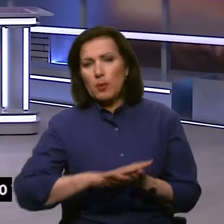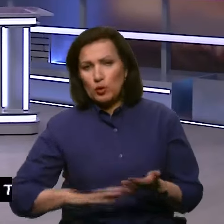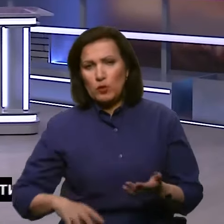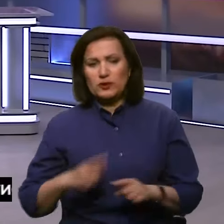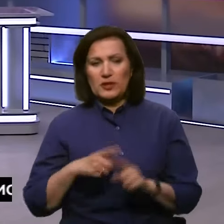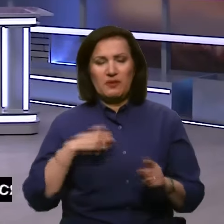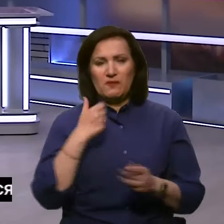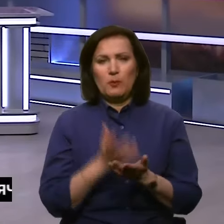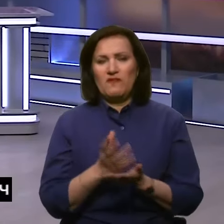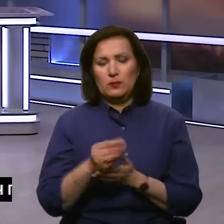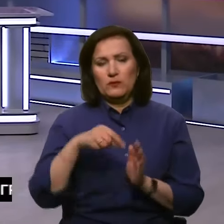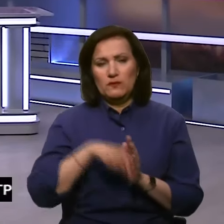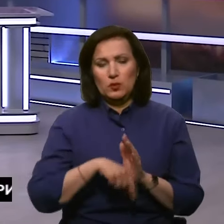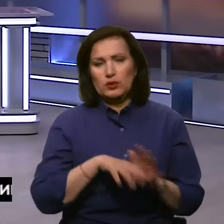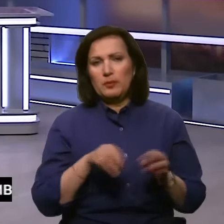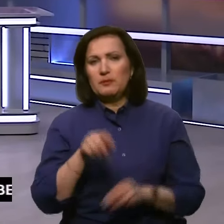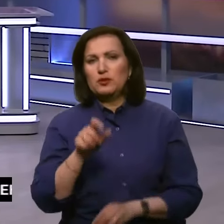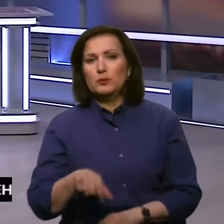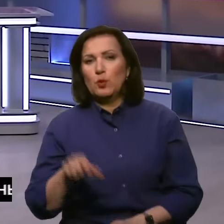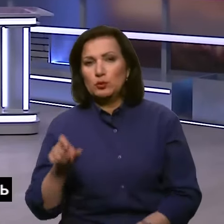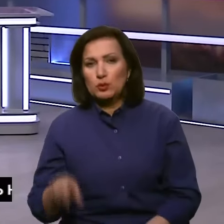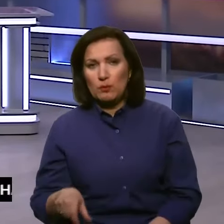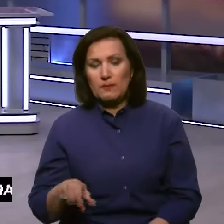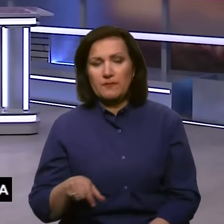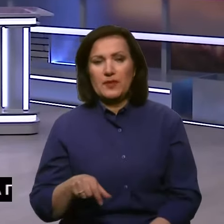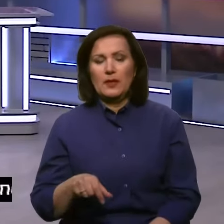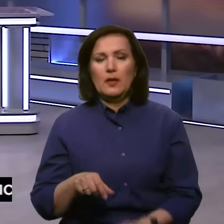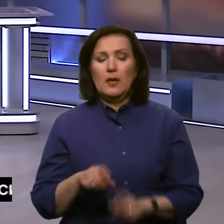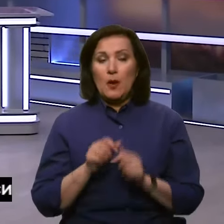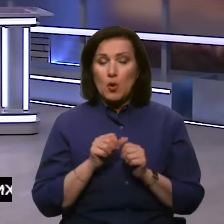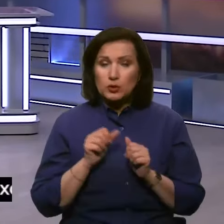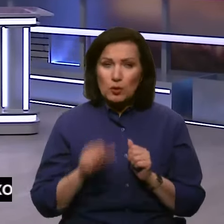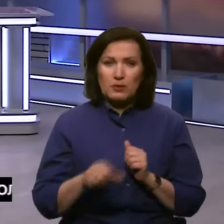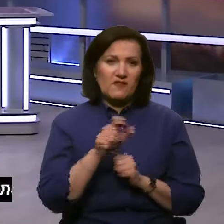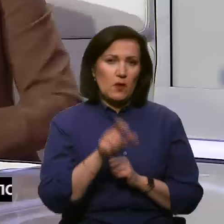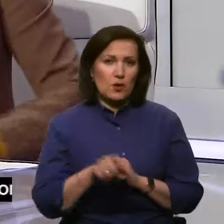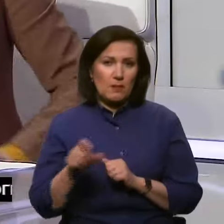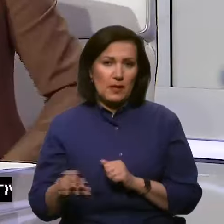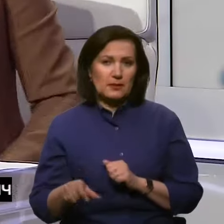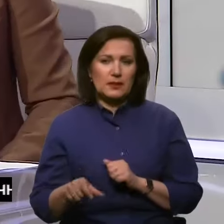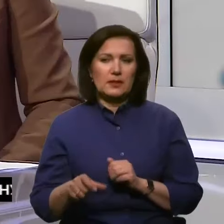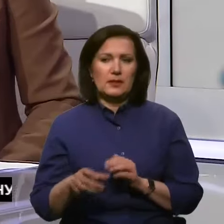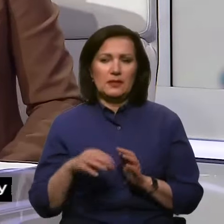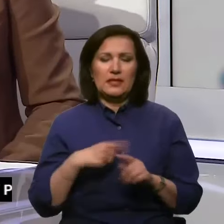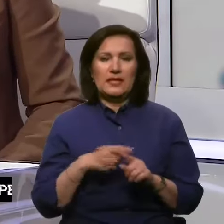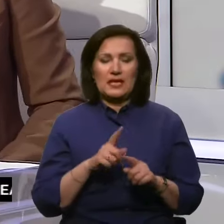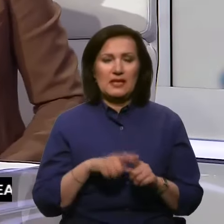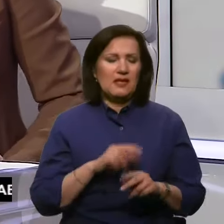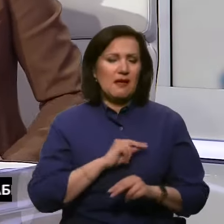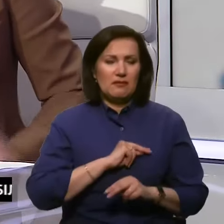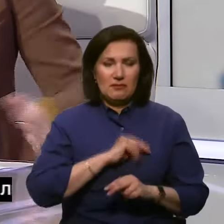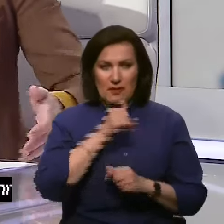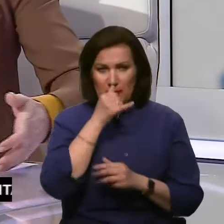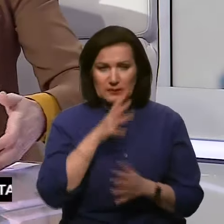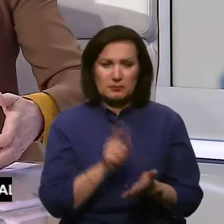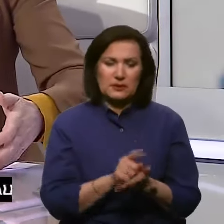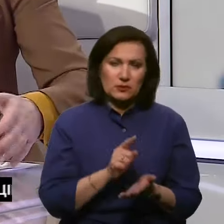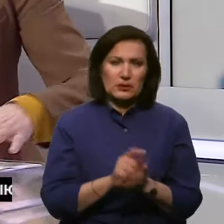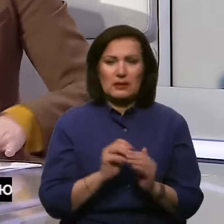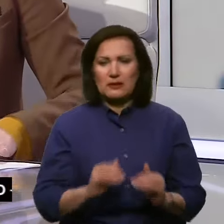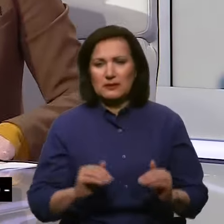півроку виплати внутрішньопереміщеним особам, особливо тим громадянам серед ВПО, які є непрацездатними, це